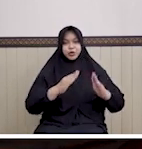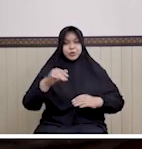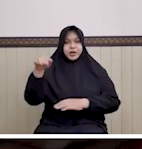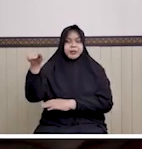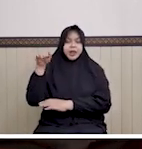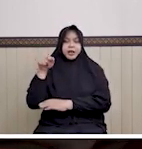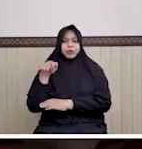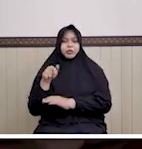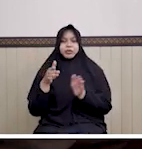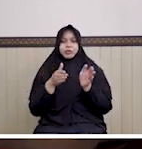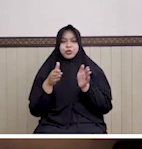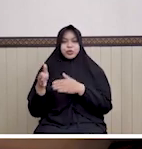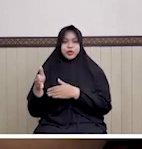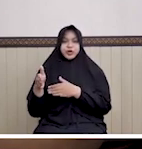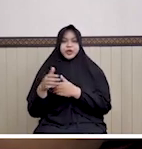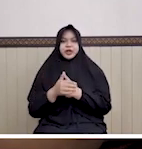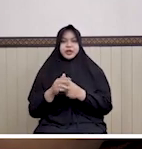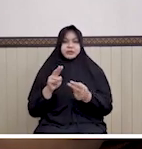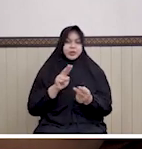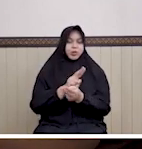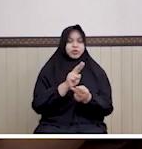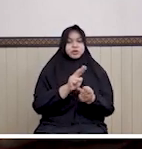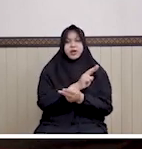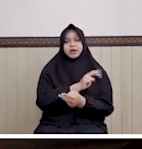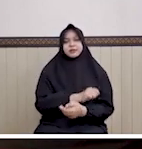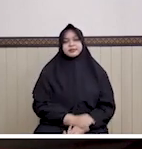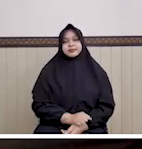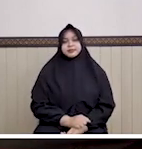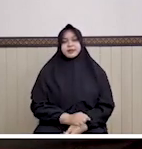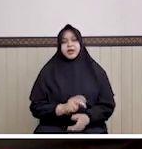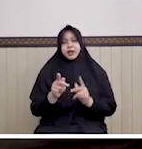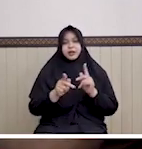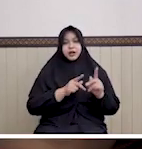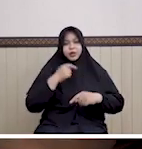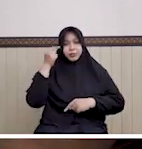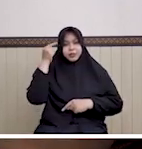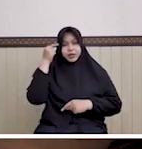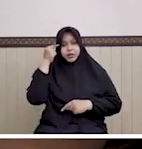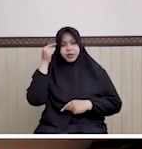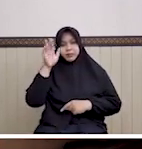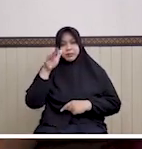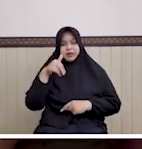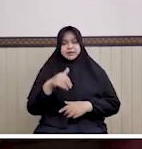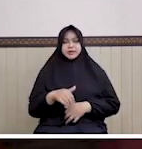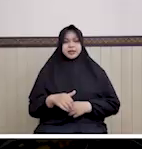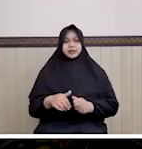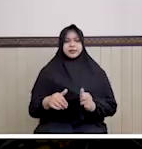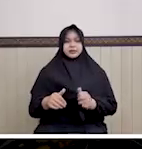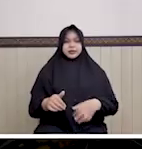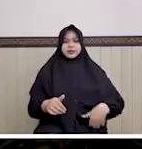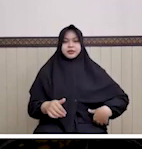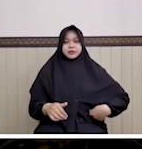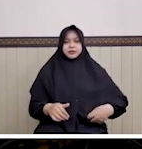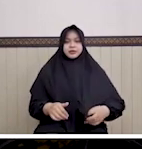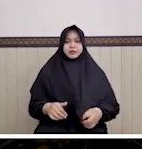untuk kemudian disetubuhi kalau asumsinya masih LED